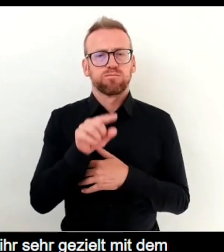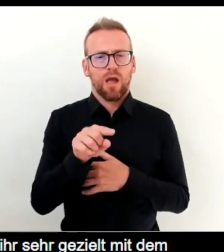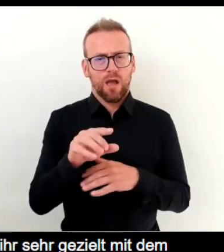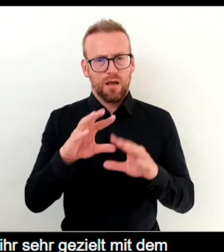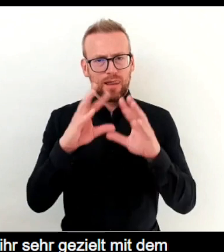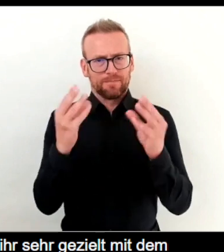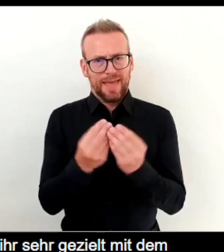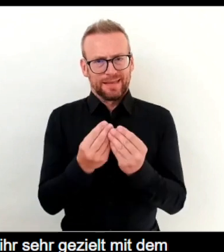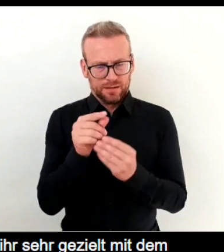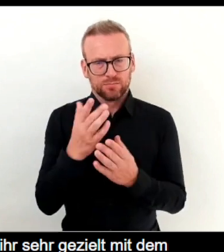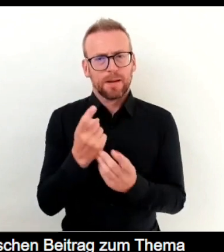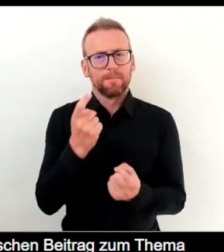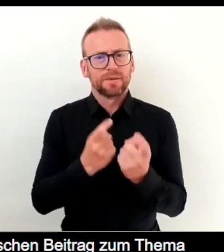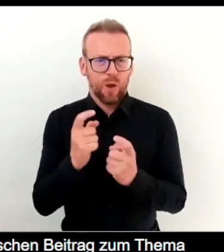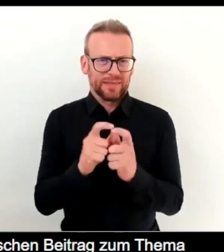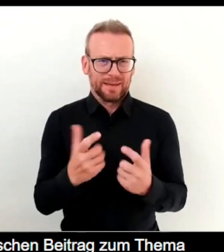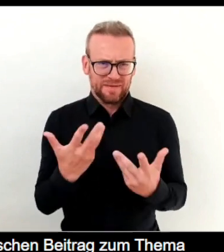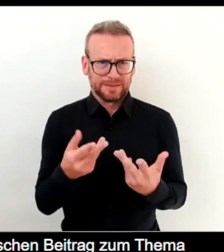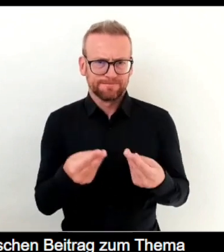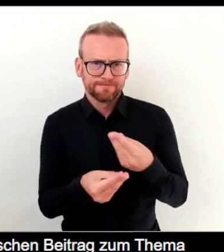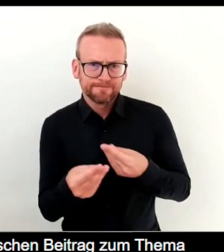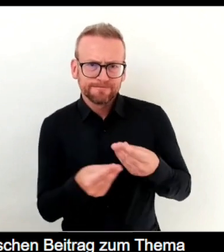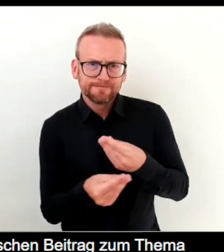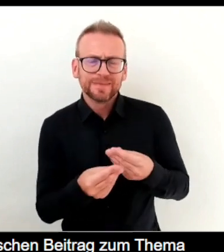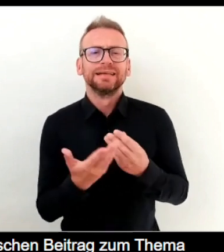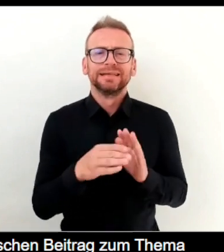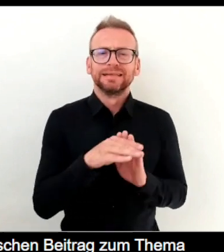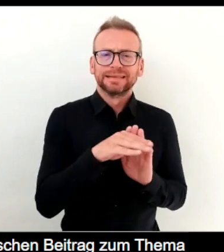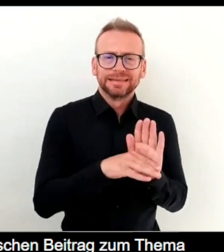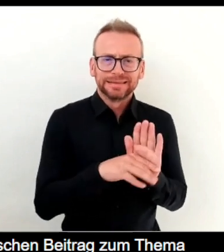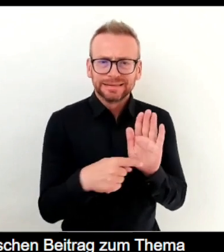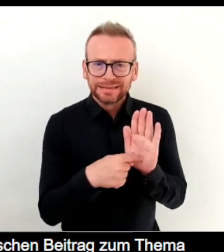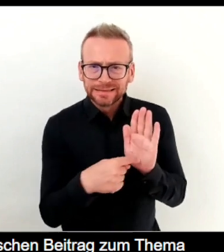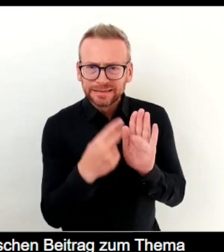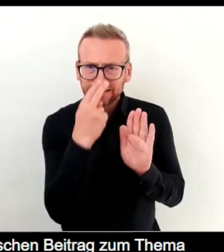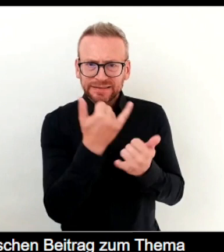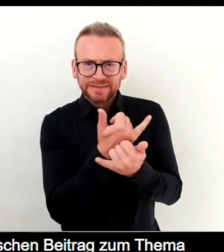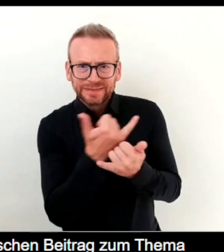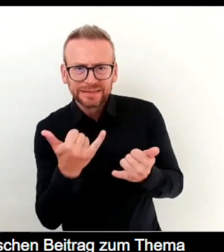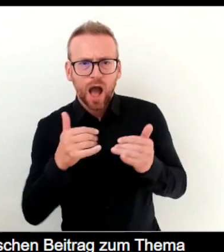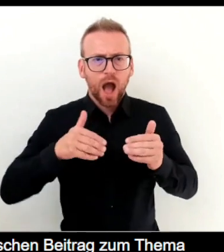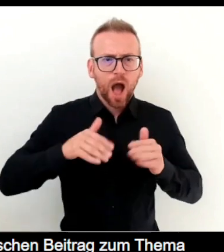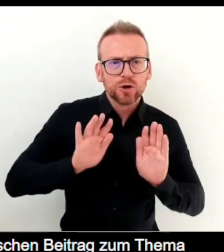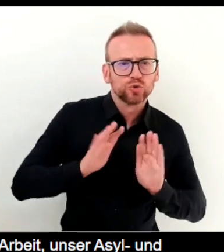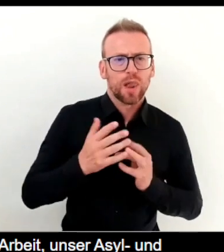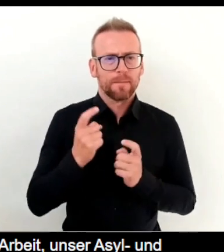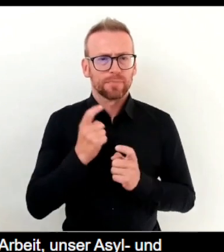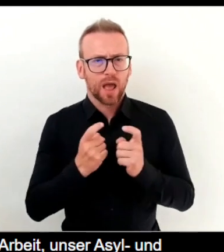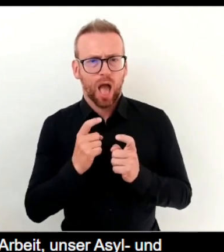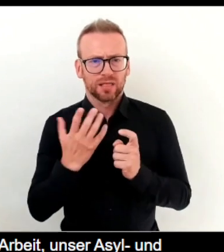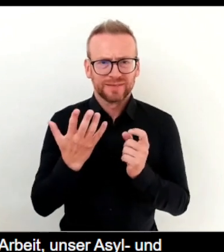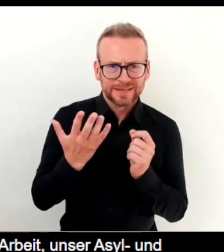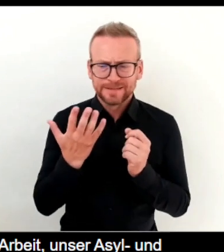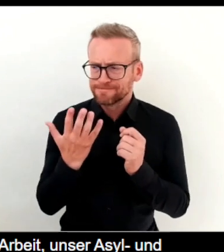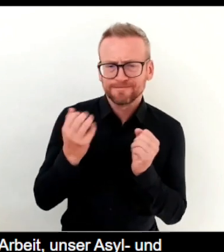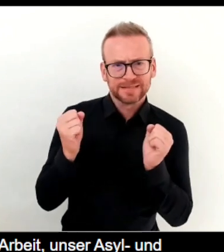die Westbalkanroute der Migration besser und transparenter für uns zu managen